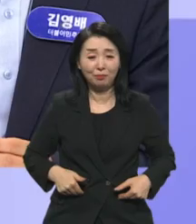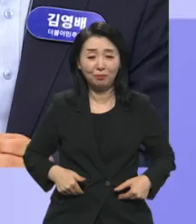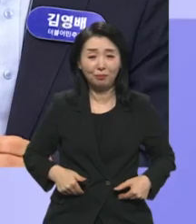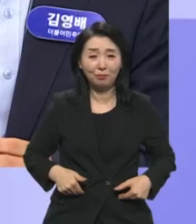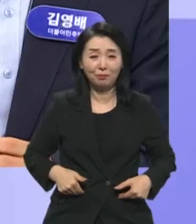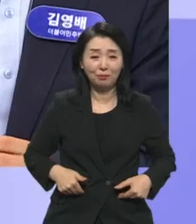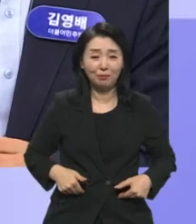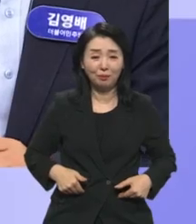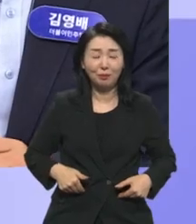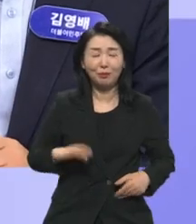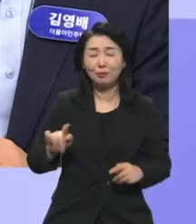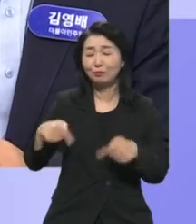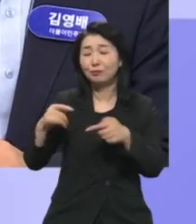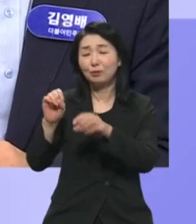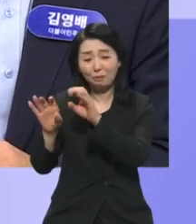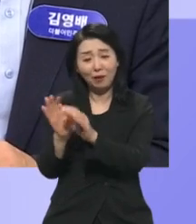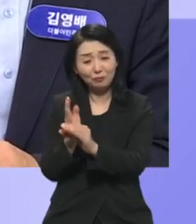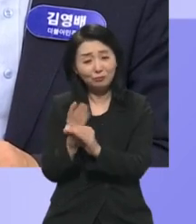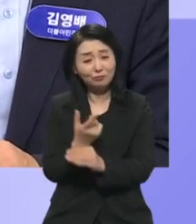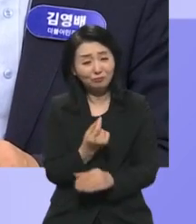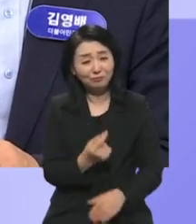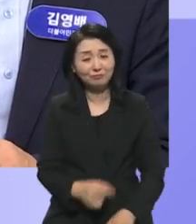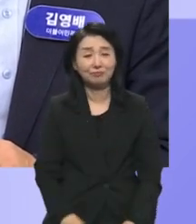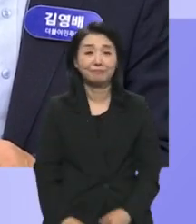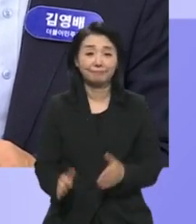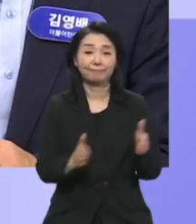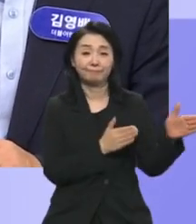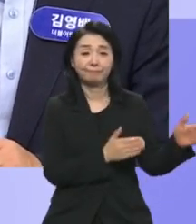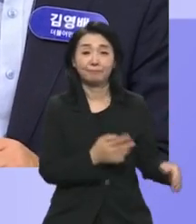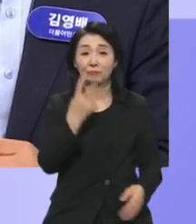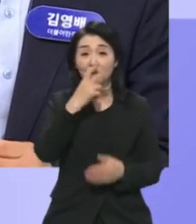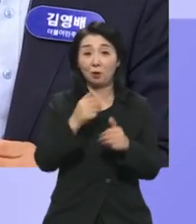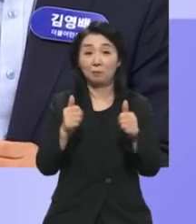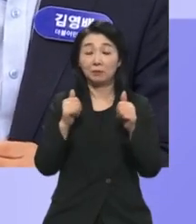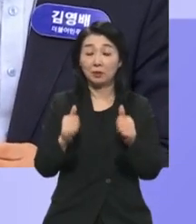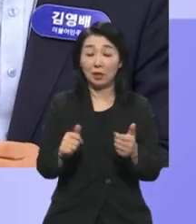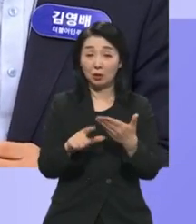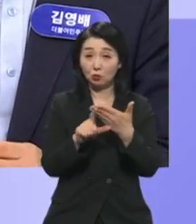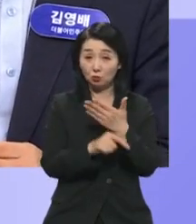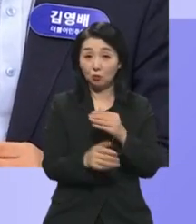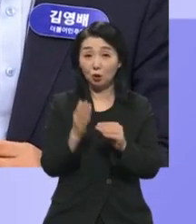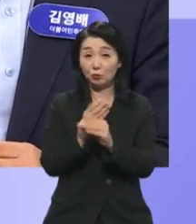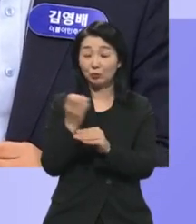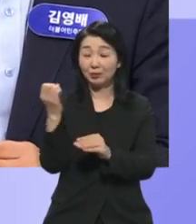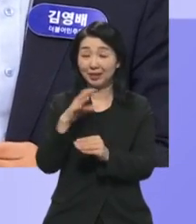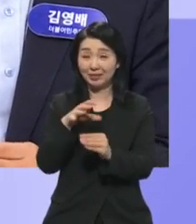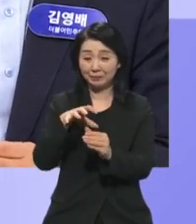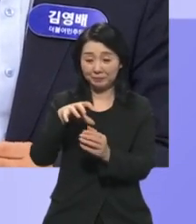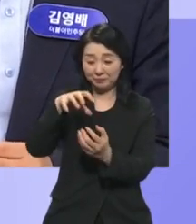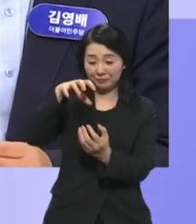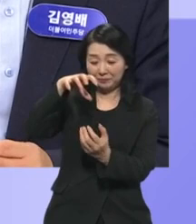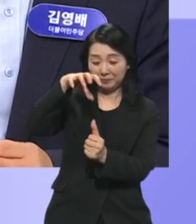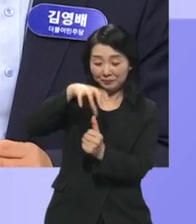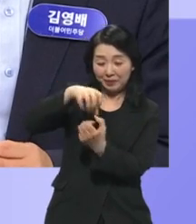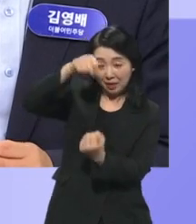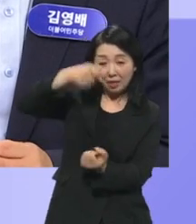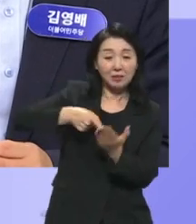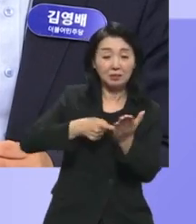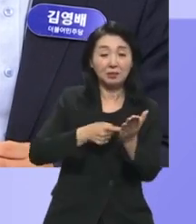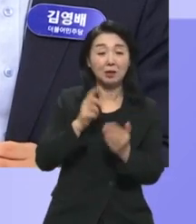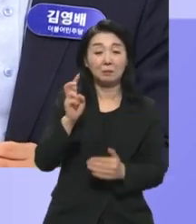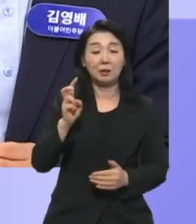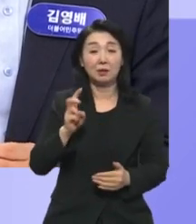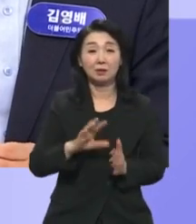있죠 일단 하고 있습니다 자 뭐 9월 회계 중에 또 영장 채평장을 보낼 가능성이 높으니까